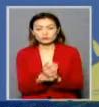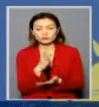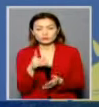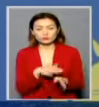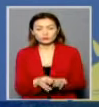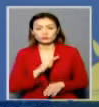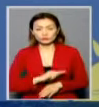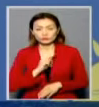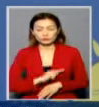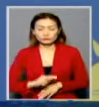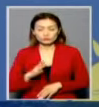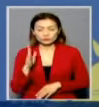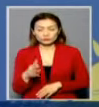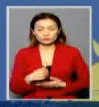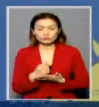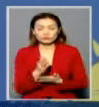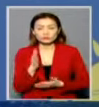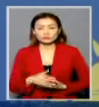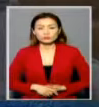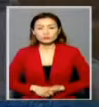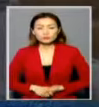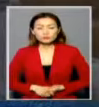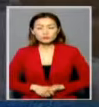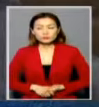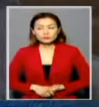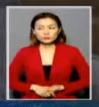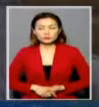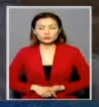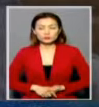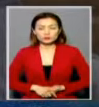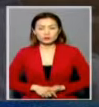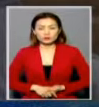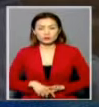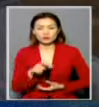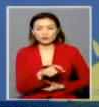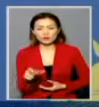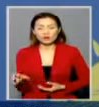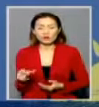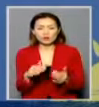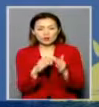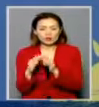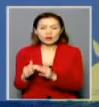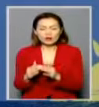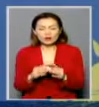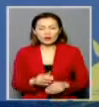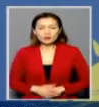жүзеге асыру қағидалары бекітілген болатын. Отбасы банк арқылы азаматтарға жеке тұрғын үй